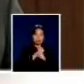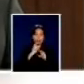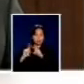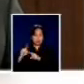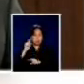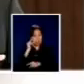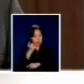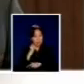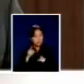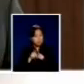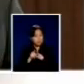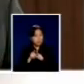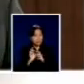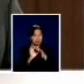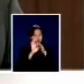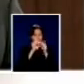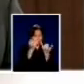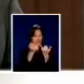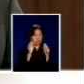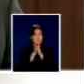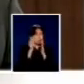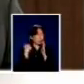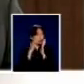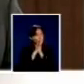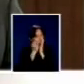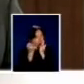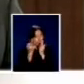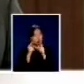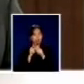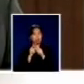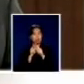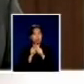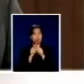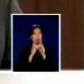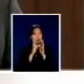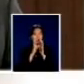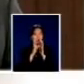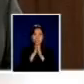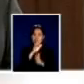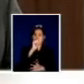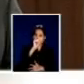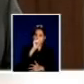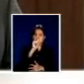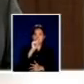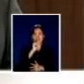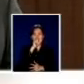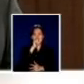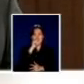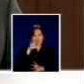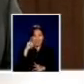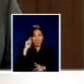เน็ตเวิร์กที่ตอนนี้เนี่ยคนจำนวนมากใช้งาน Facebook Twitter ถูกต้องฮะ Facebook อะไรเงี้ย